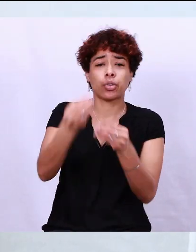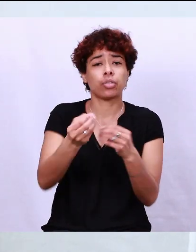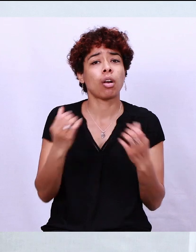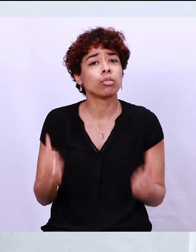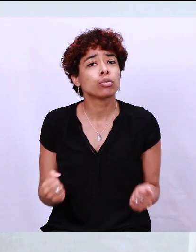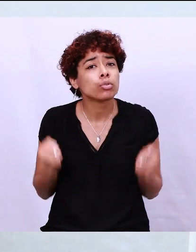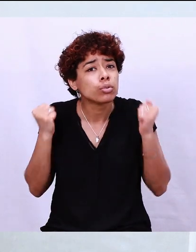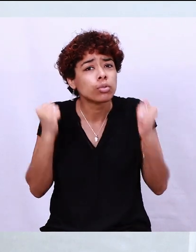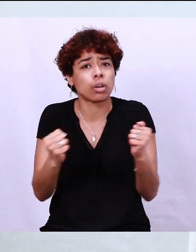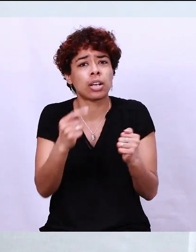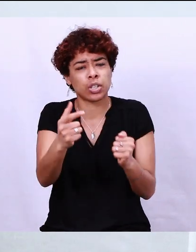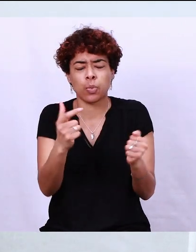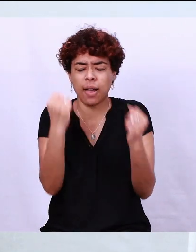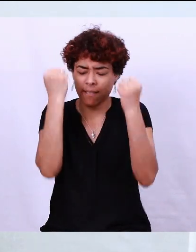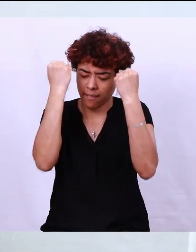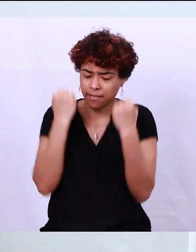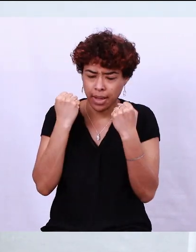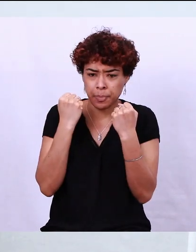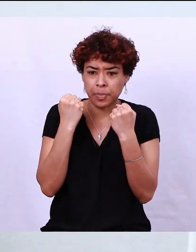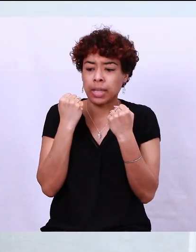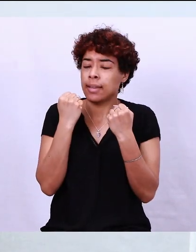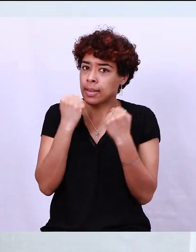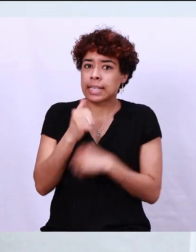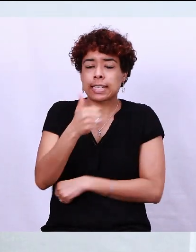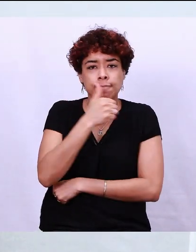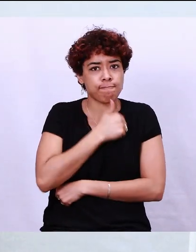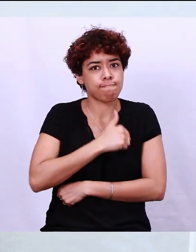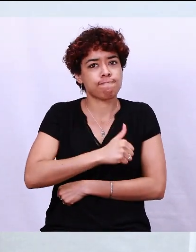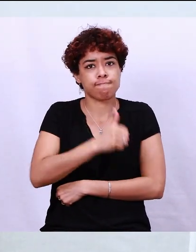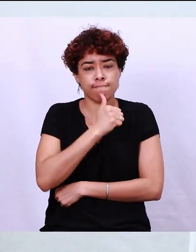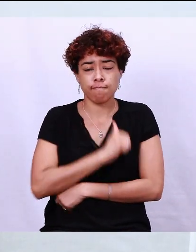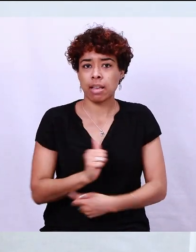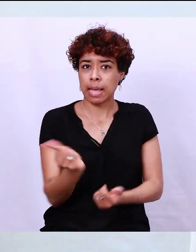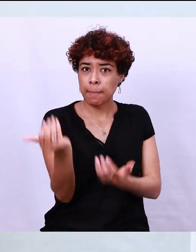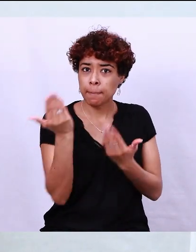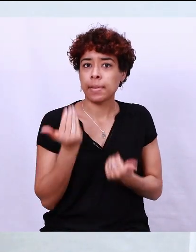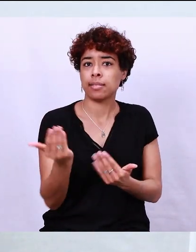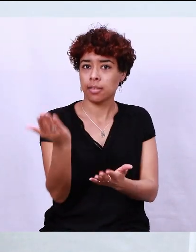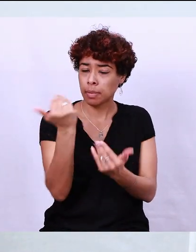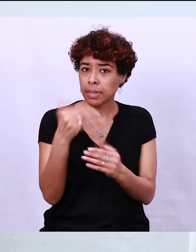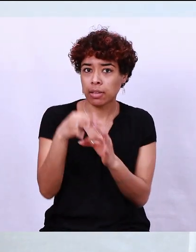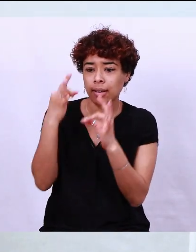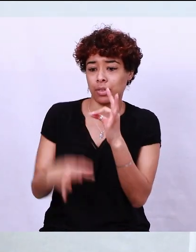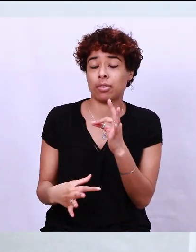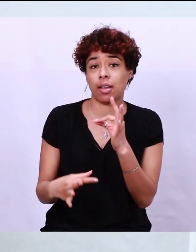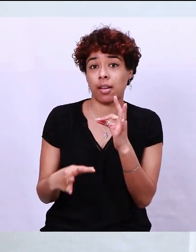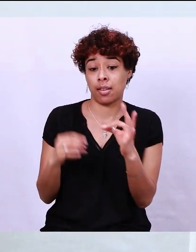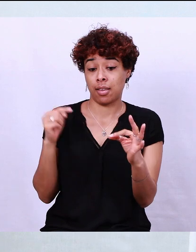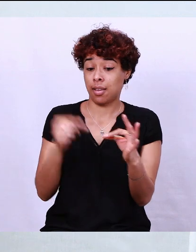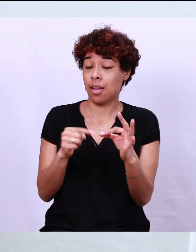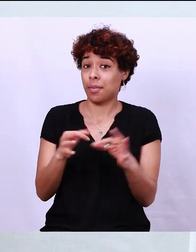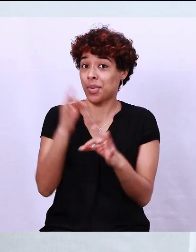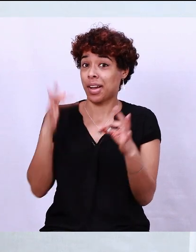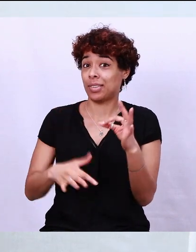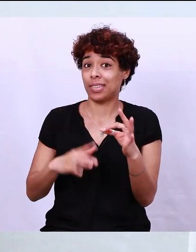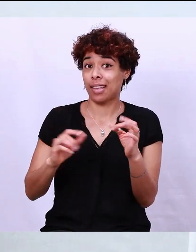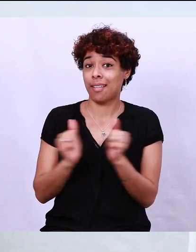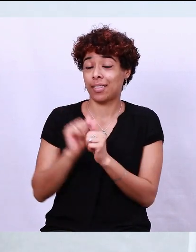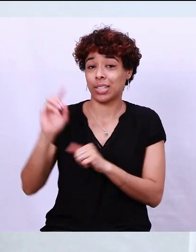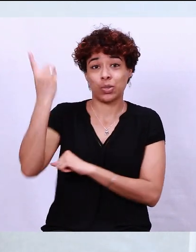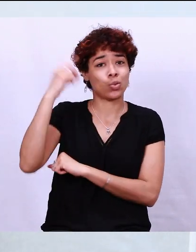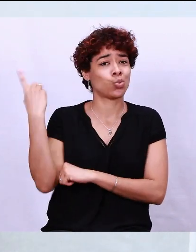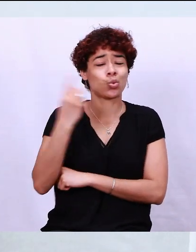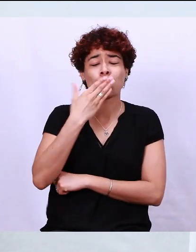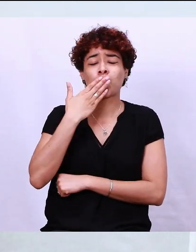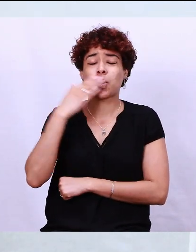encore aujourd'hui à rester ferme, à être patient et à attendre le résultat. Parce que le résultat avec Dieu, il est toujours